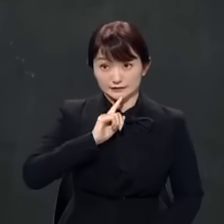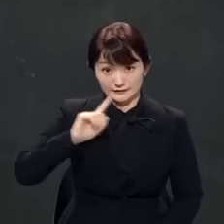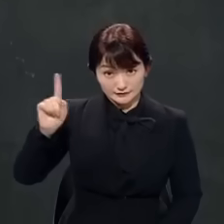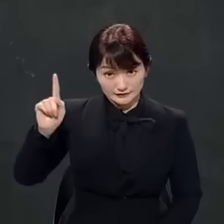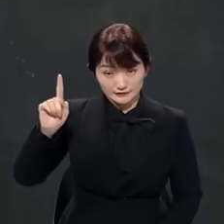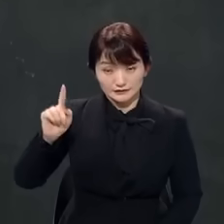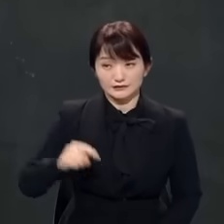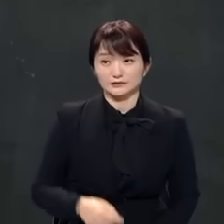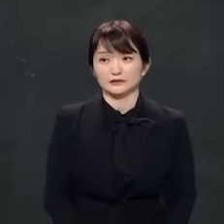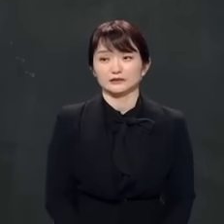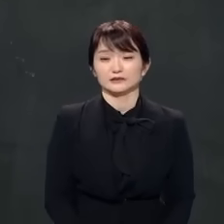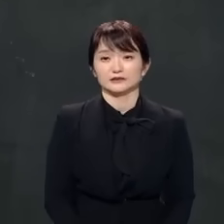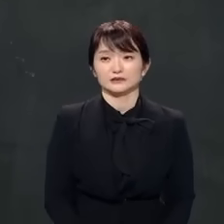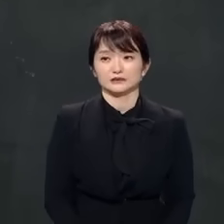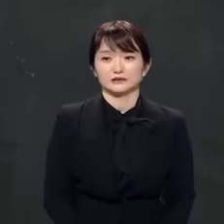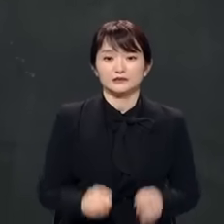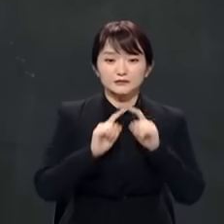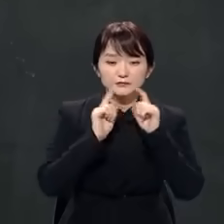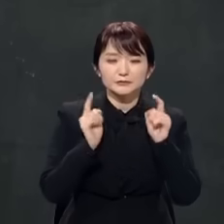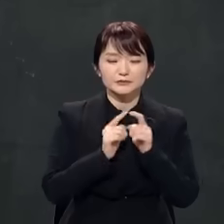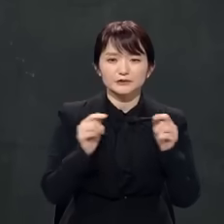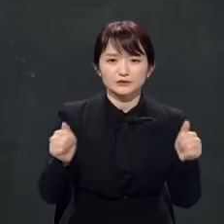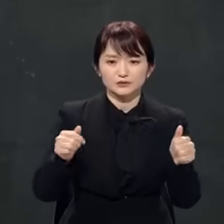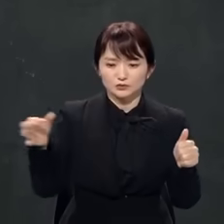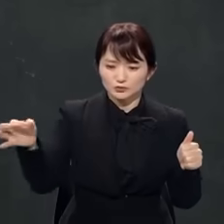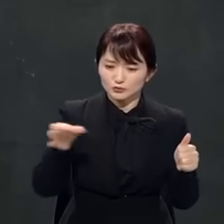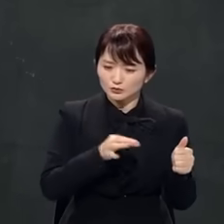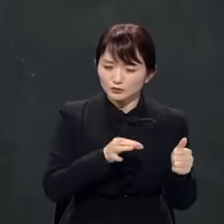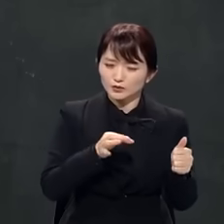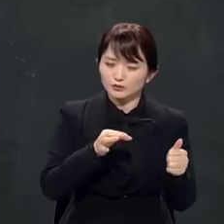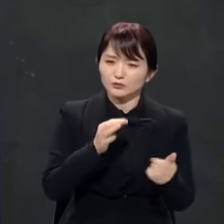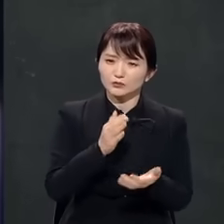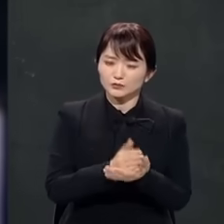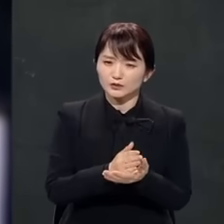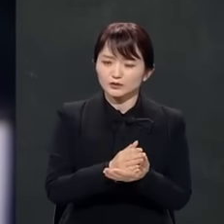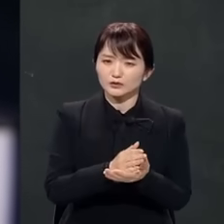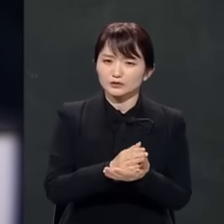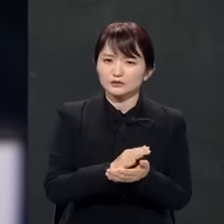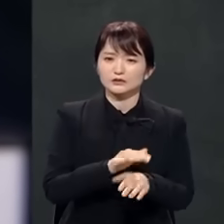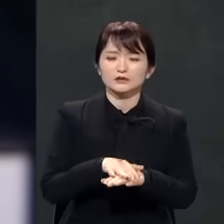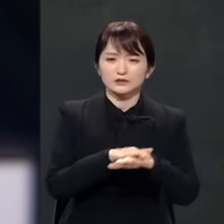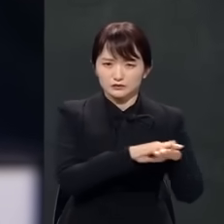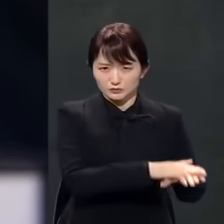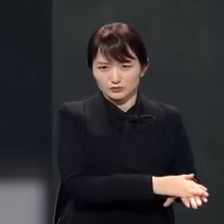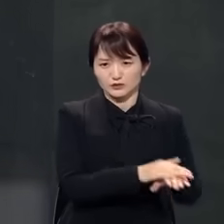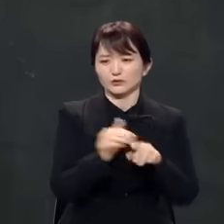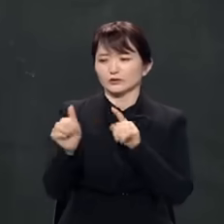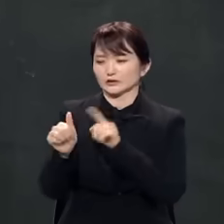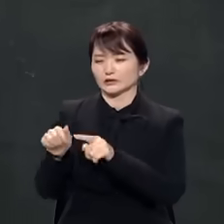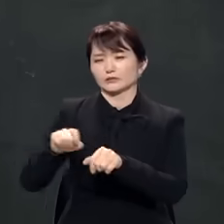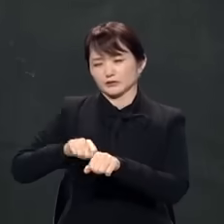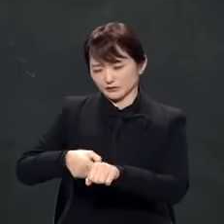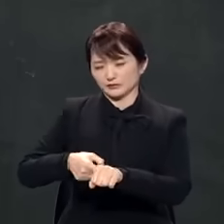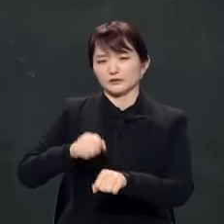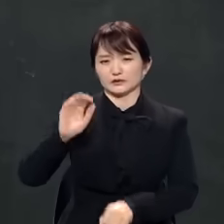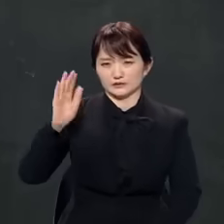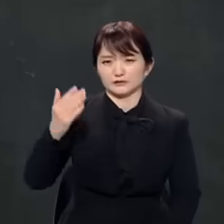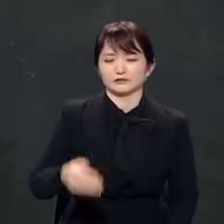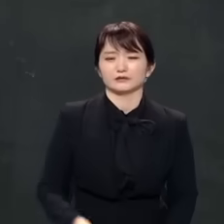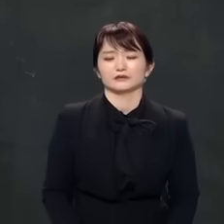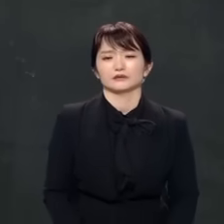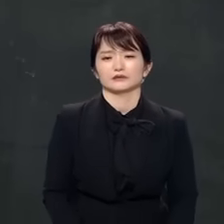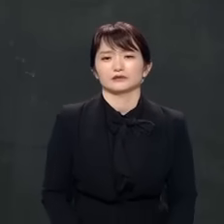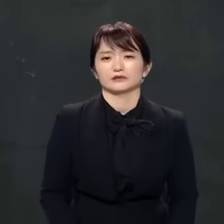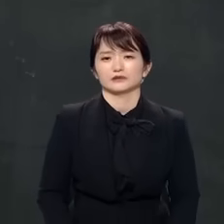하면 일단 민사로 돈을 받고 못 받고 두 번째 문제고 이런 사람이 처벌 안 받으면 되겠습니까? 그러니까 말이죠. 자, 이